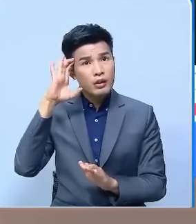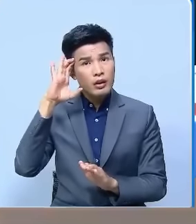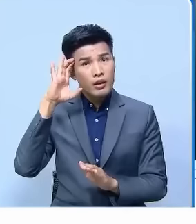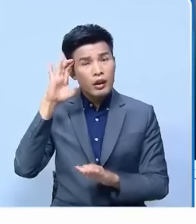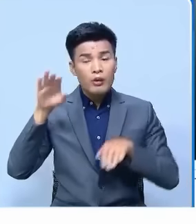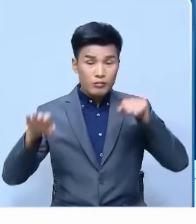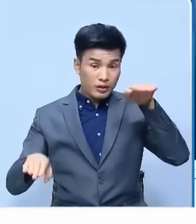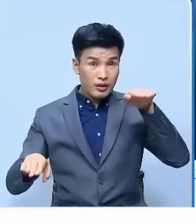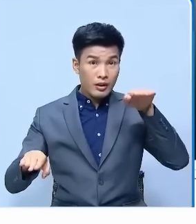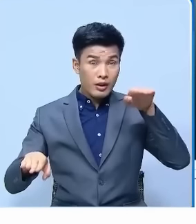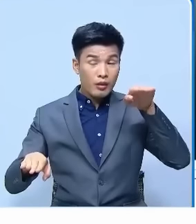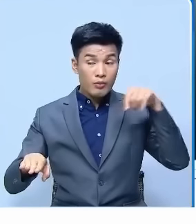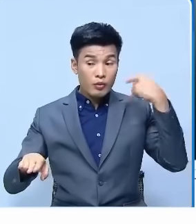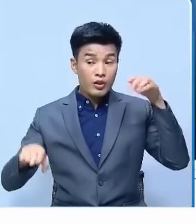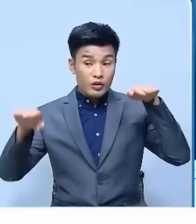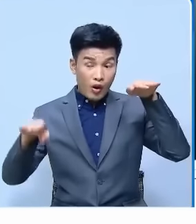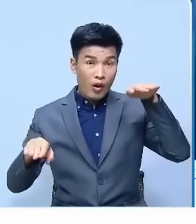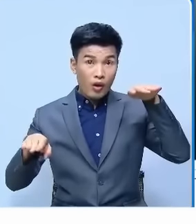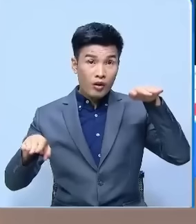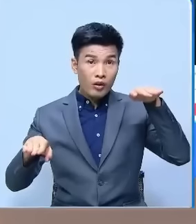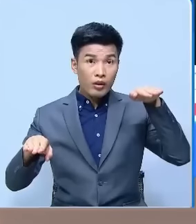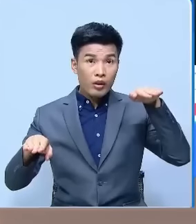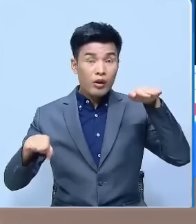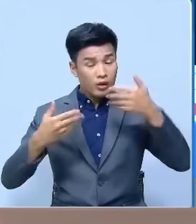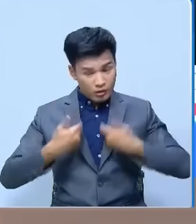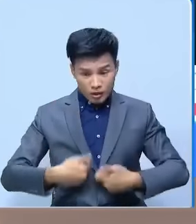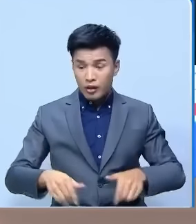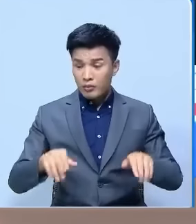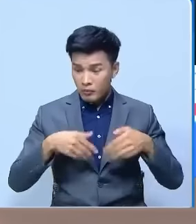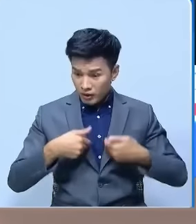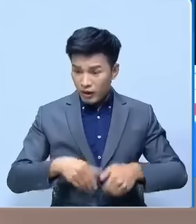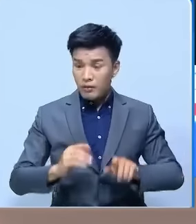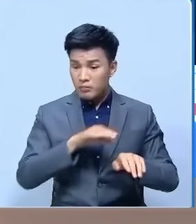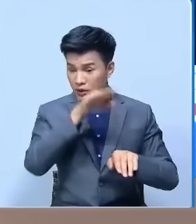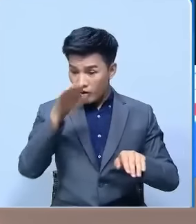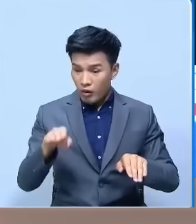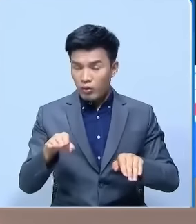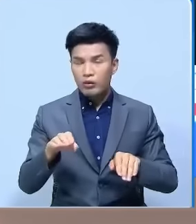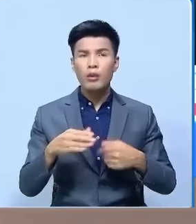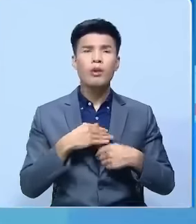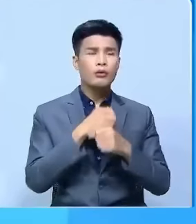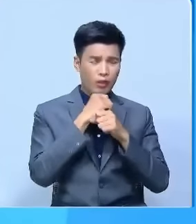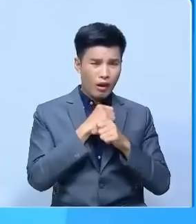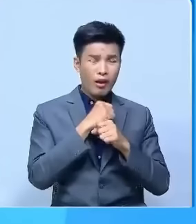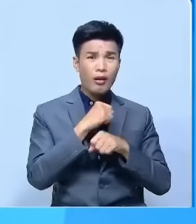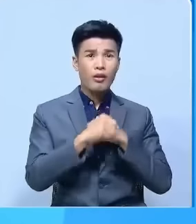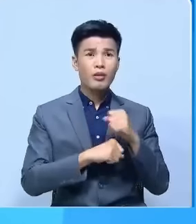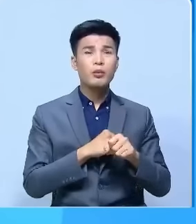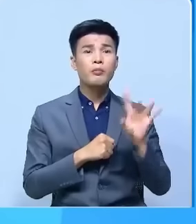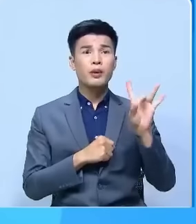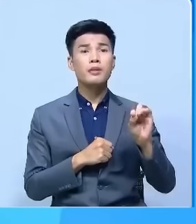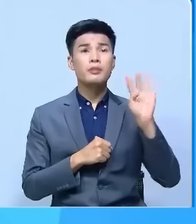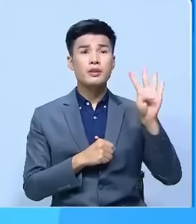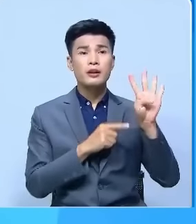เป็นน้องสาวของเราเนี่ยเกิดแบบคลานตามกันมาจะโกงเราเนาะเออแล้วเรื่องนี้เกิดขึ้นกับคุณยายอายุ 84ปีแล้วนะคะ